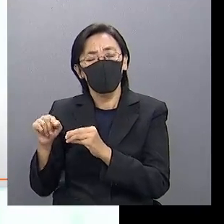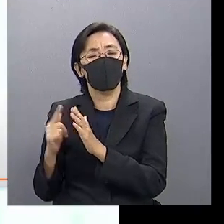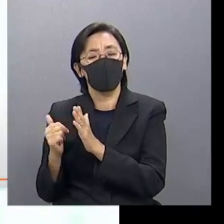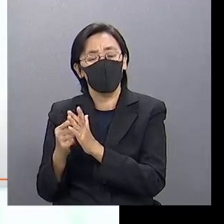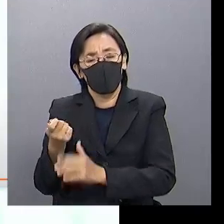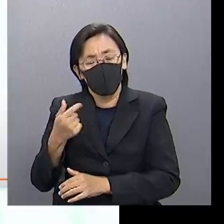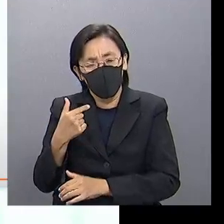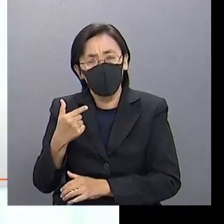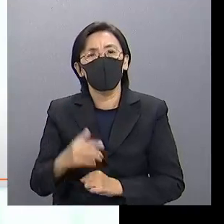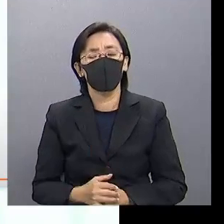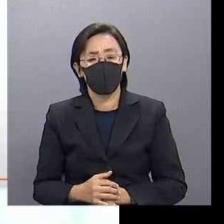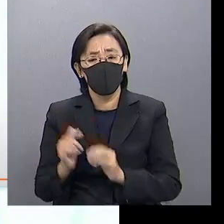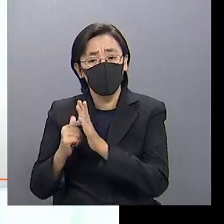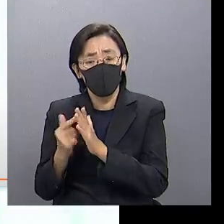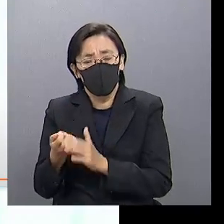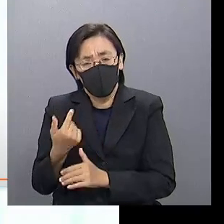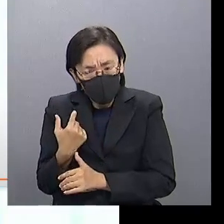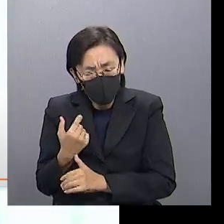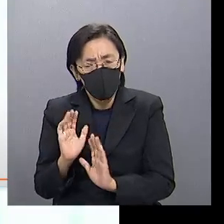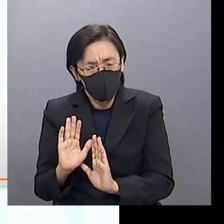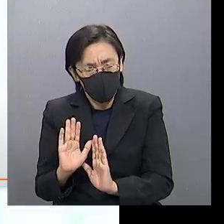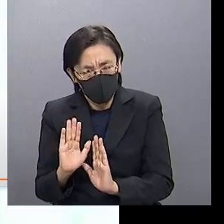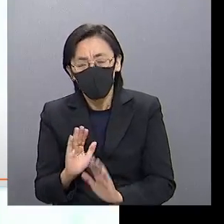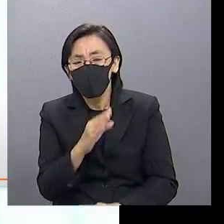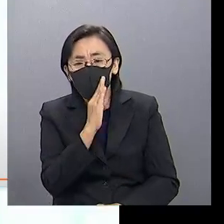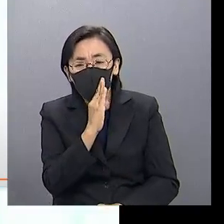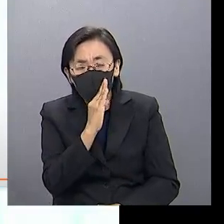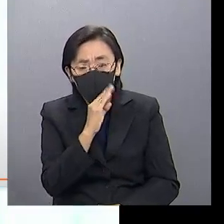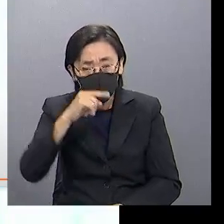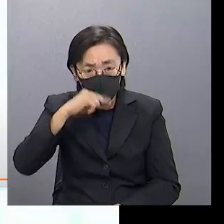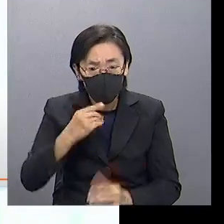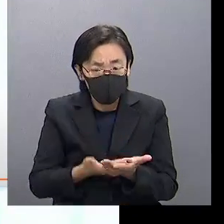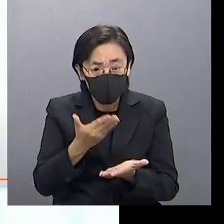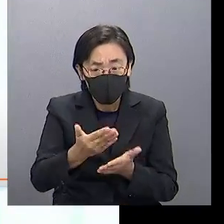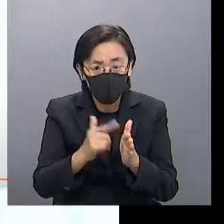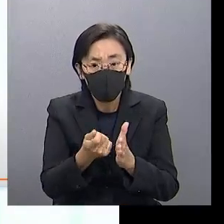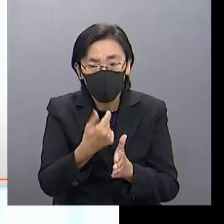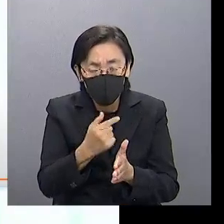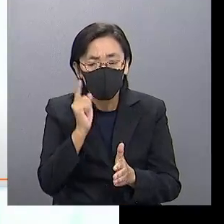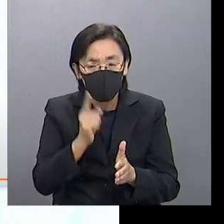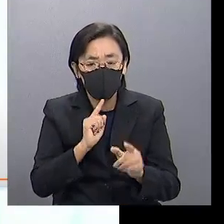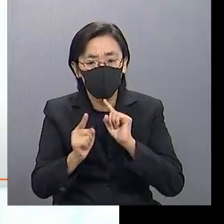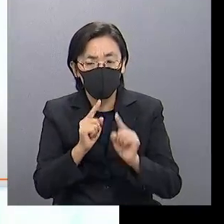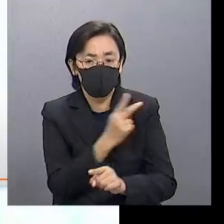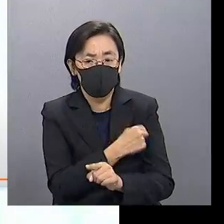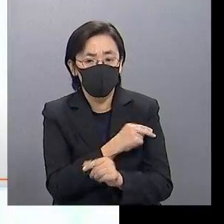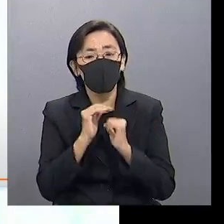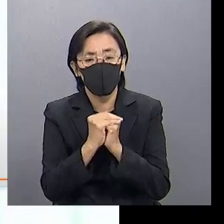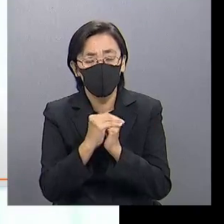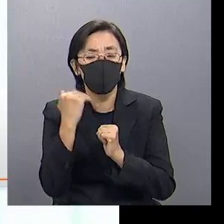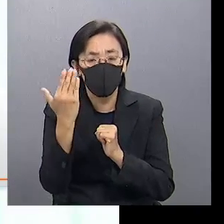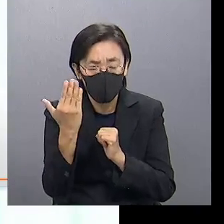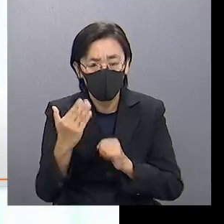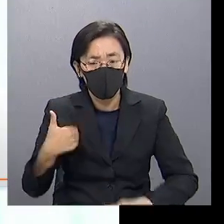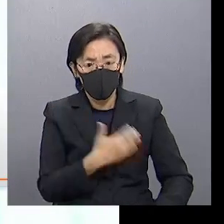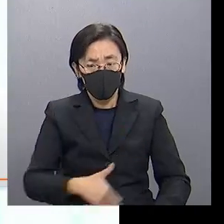เพราฉะนั้น ถ้จะทำตจะ fenderไดรักศิษ corpoไม่วจะเปสพการวาดชัผู้ป่วย